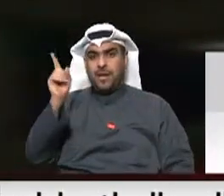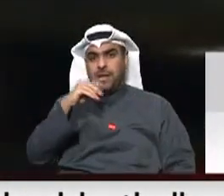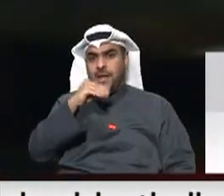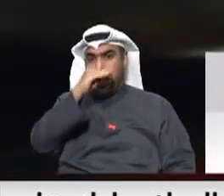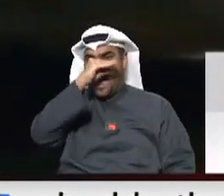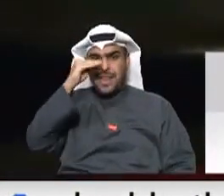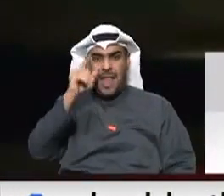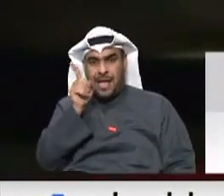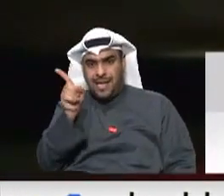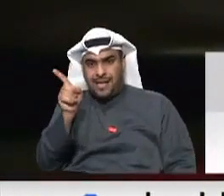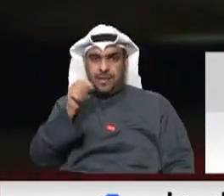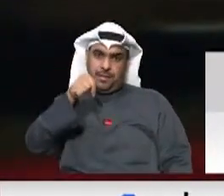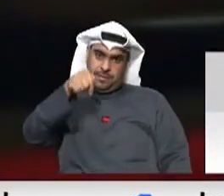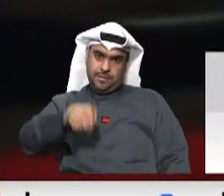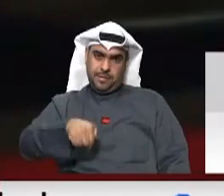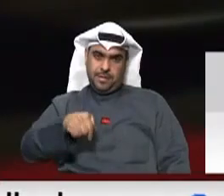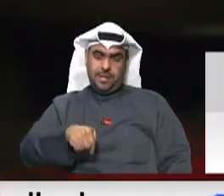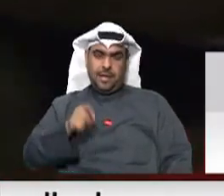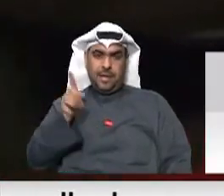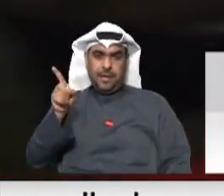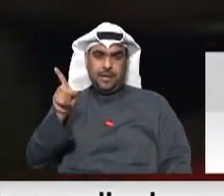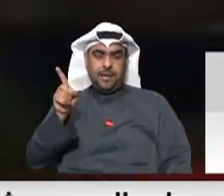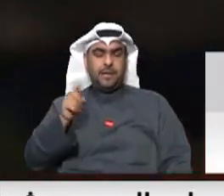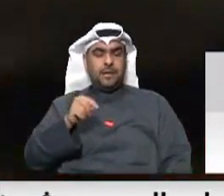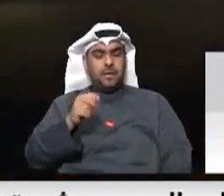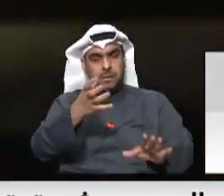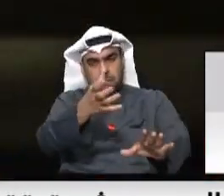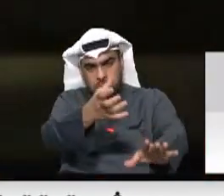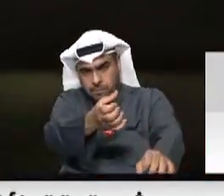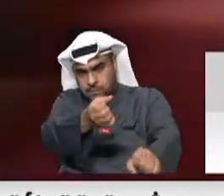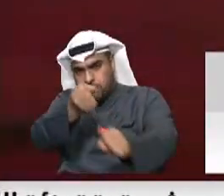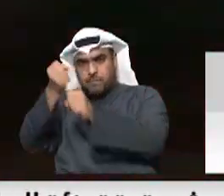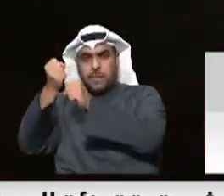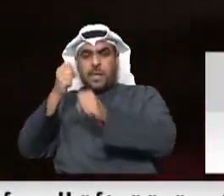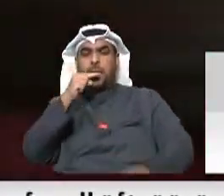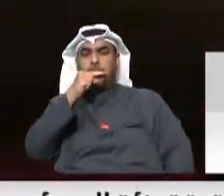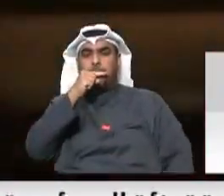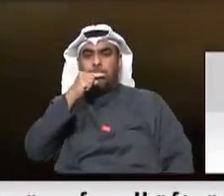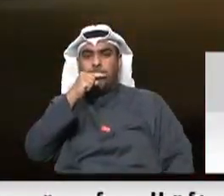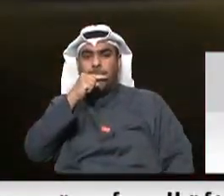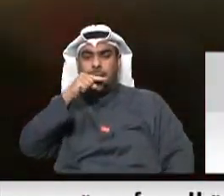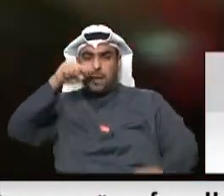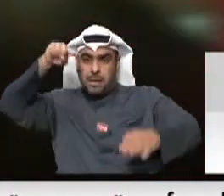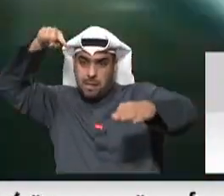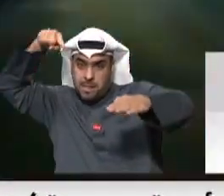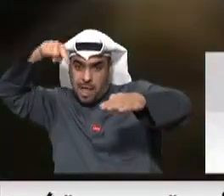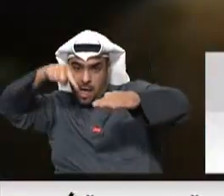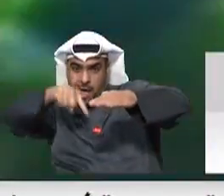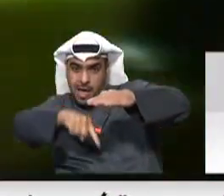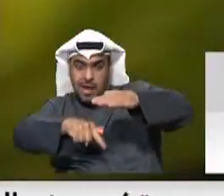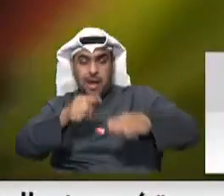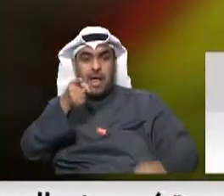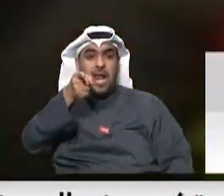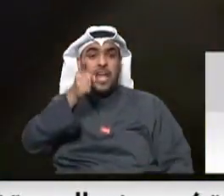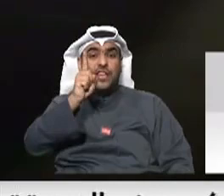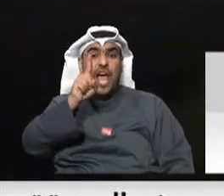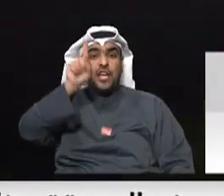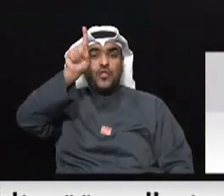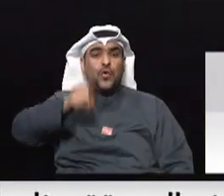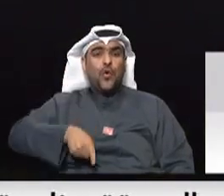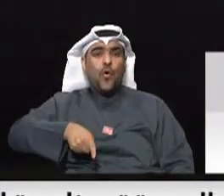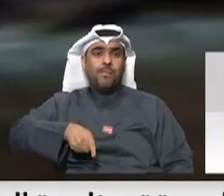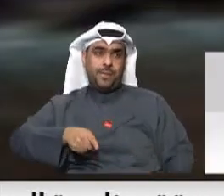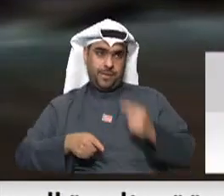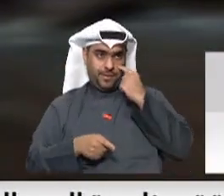الزلزال الذي ضرب جنوبي تركيا وشمال غربي سوريا. وأفادت وكالة الأناضول بأن فرق